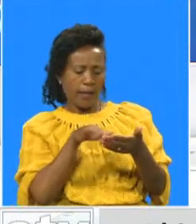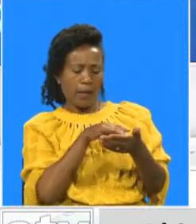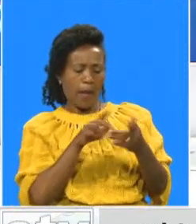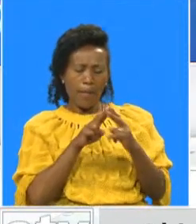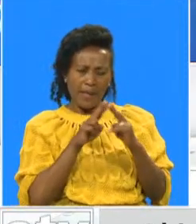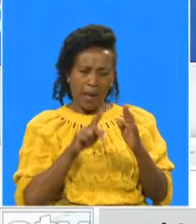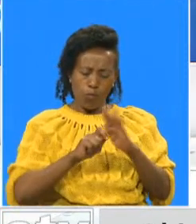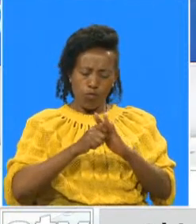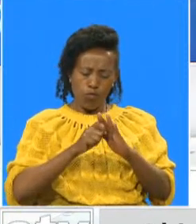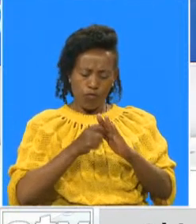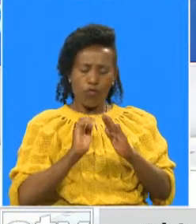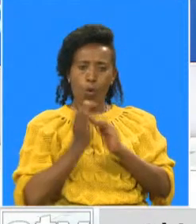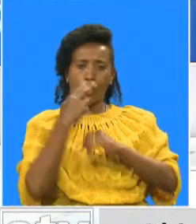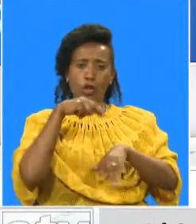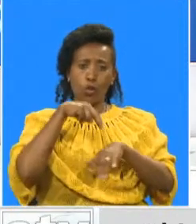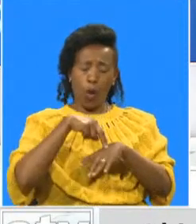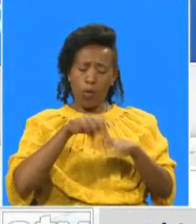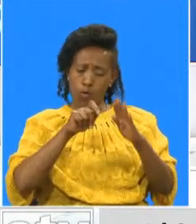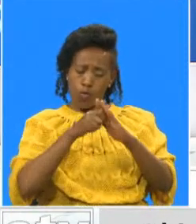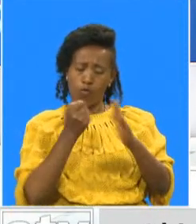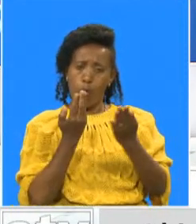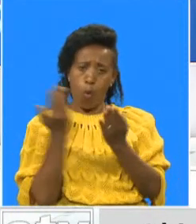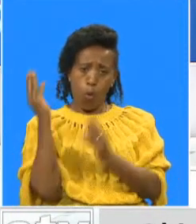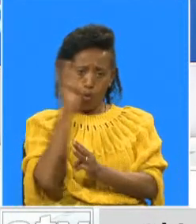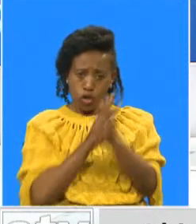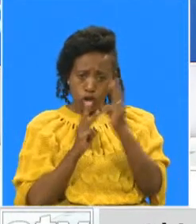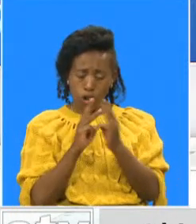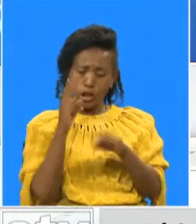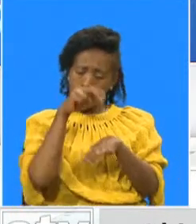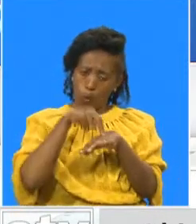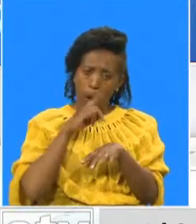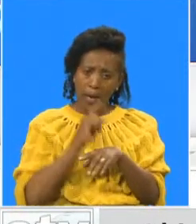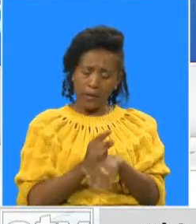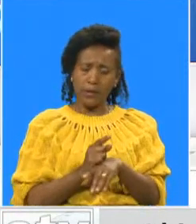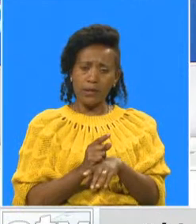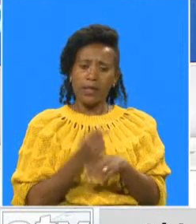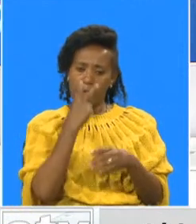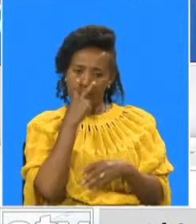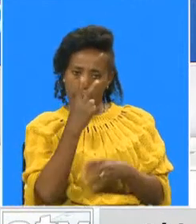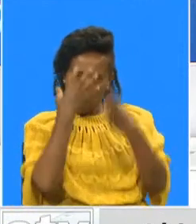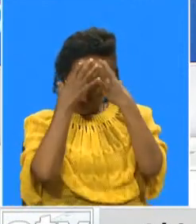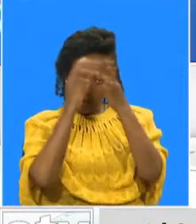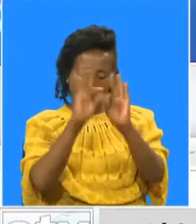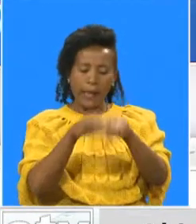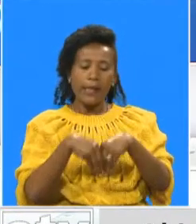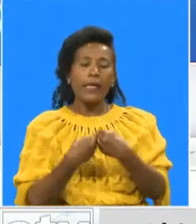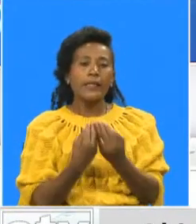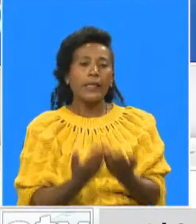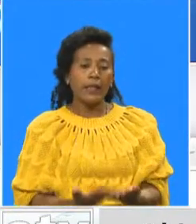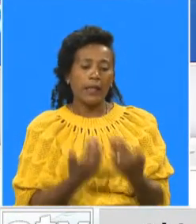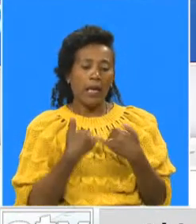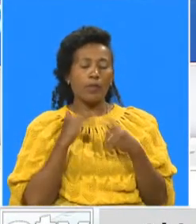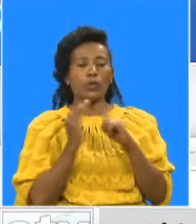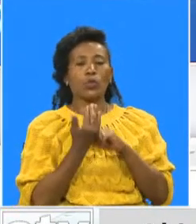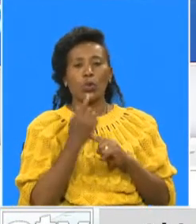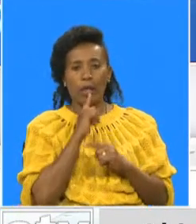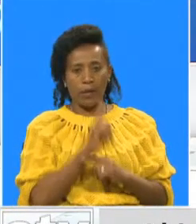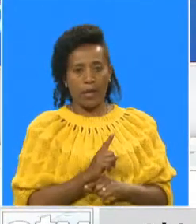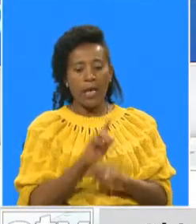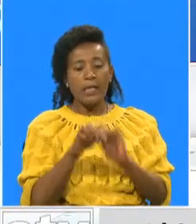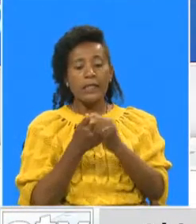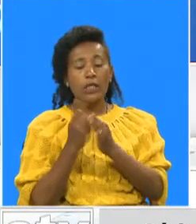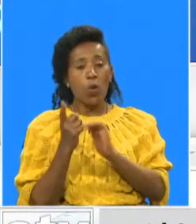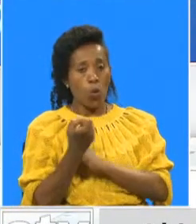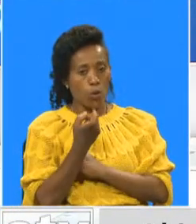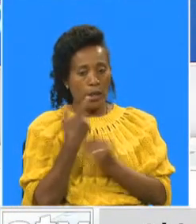በጣም ክሪቲካል የሆነ ተቋም ክሪቲካል የሆነ ችግር የደረሰባቸውን ተቋማት እያየ ውሳኔ እየሰጠ ያለበት ሁኔታ